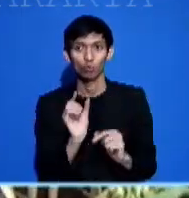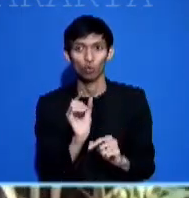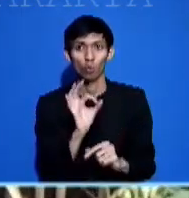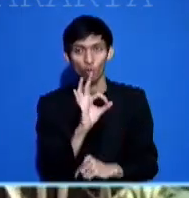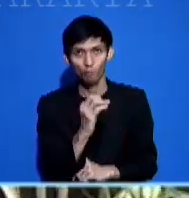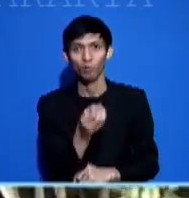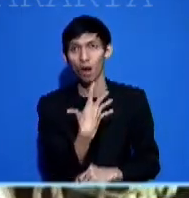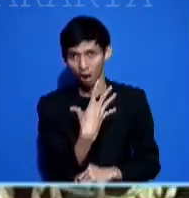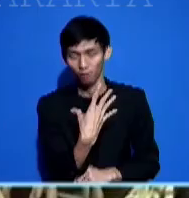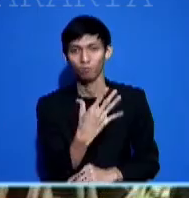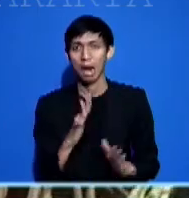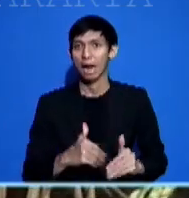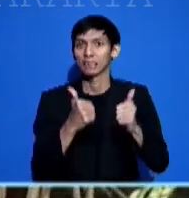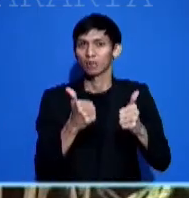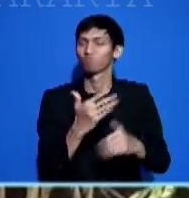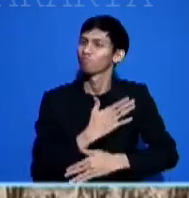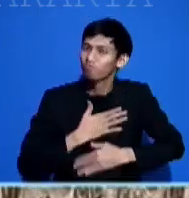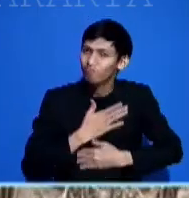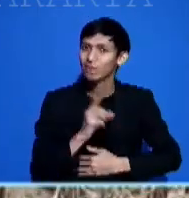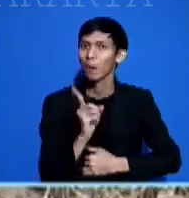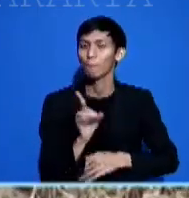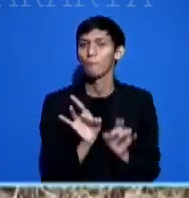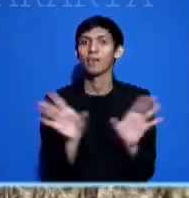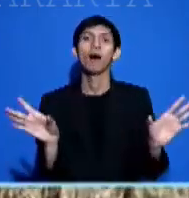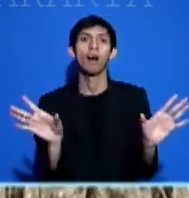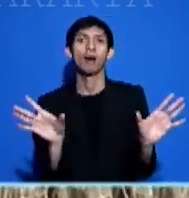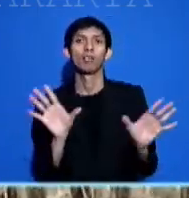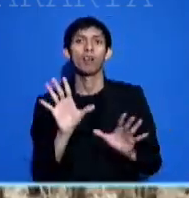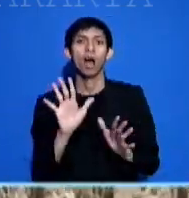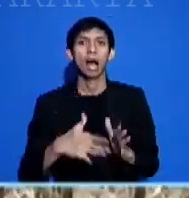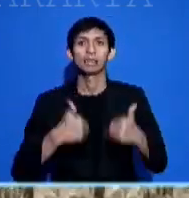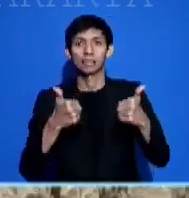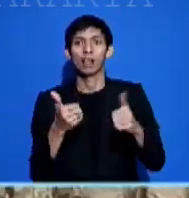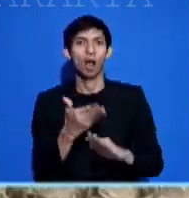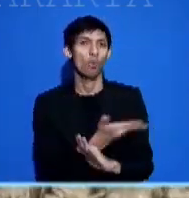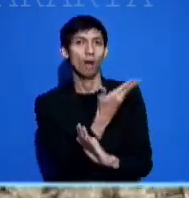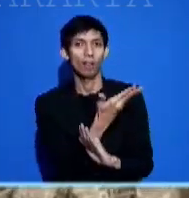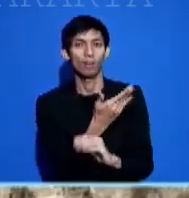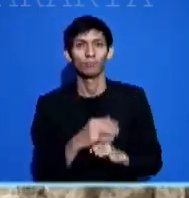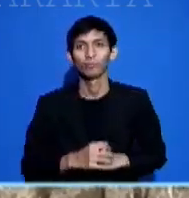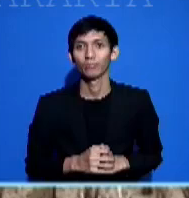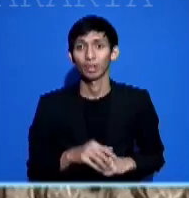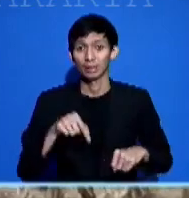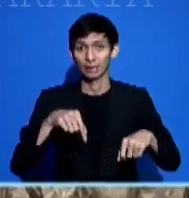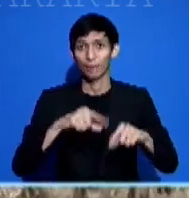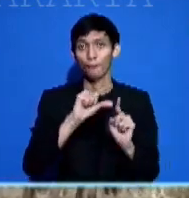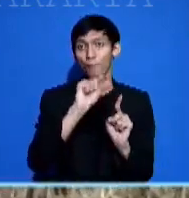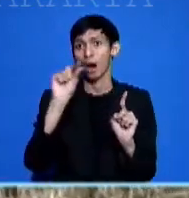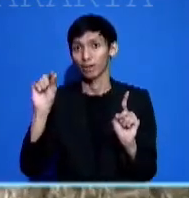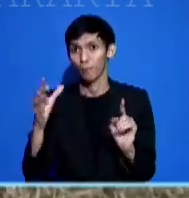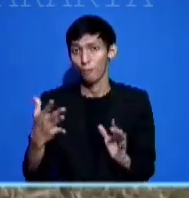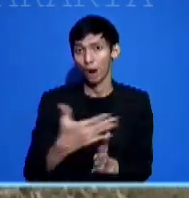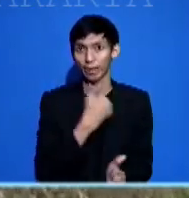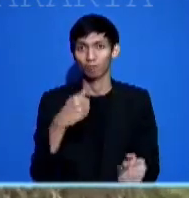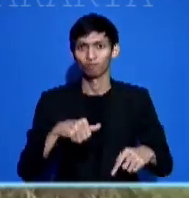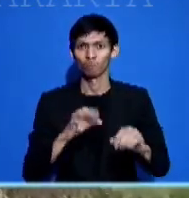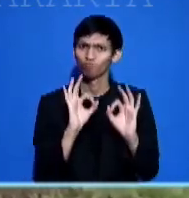pant kabandingaken Asil panen pantun sakderengipun kamangka taneman pantun ingkang dipun panen ing wekdal sak Menik dipun tanem ing